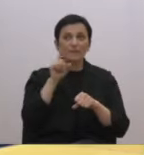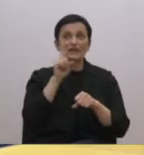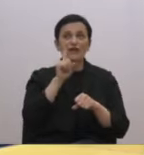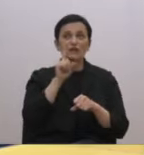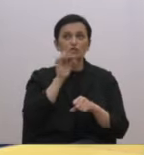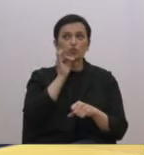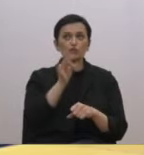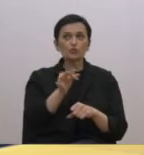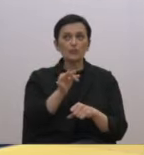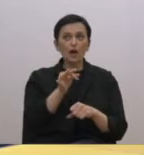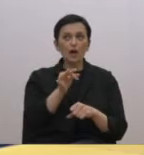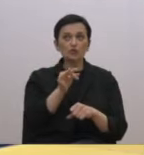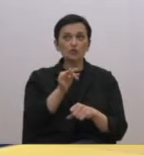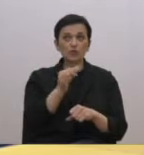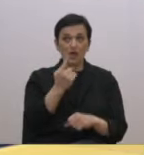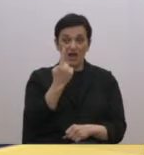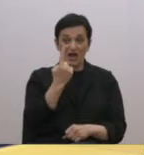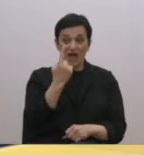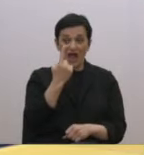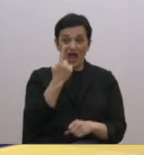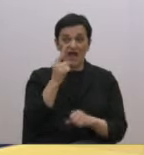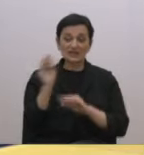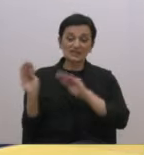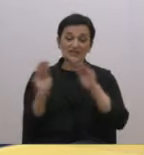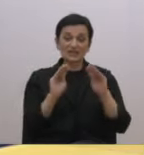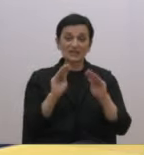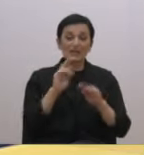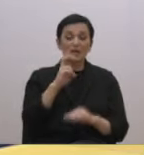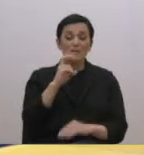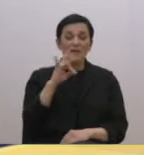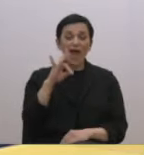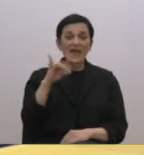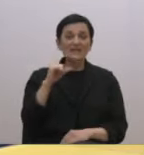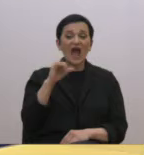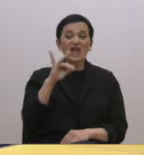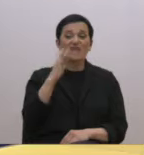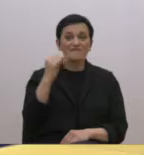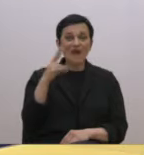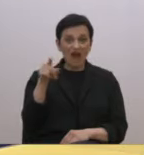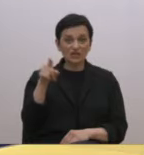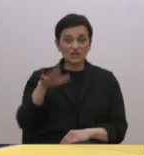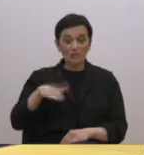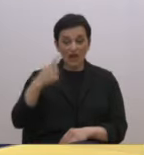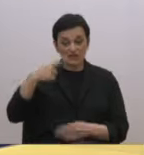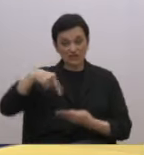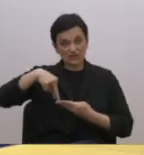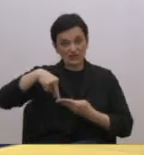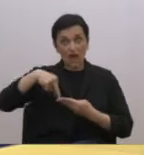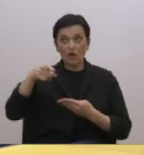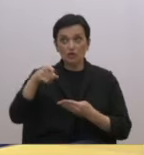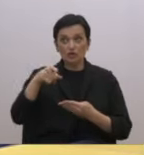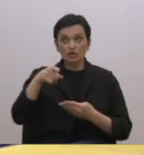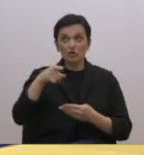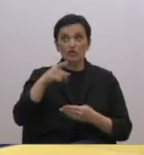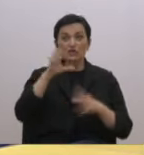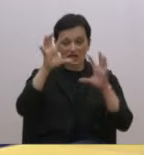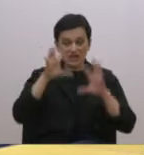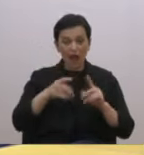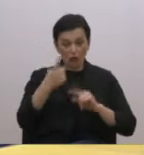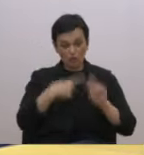უპასუხებთ? ერთი რომ დაეპოსტა ბერა ივანიშვილს, ხო დადგებოდით ცალფეხზე? ხო გაიწევდით